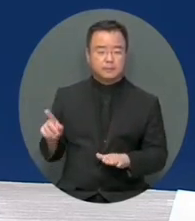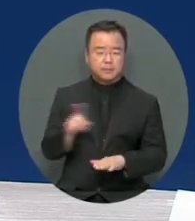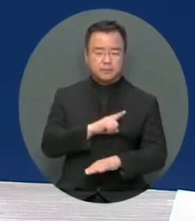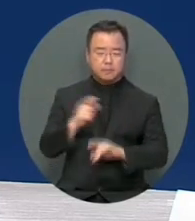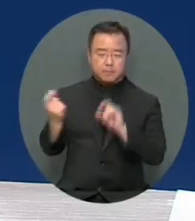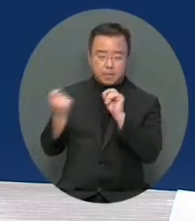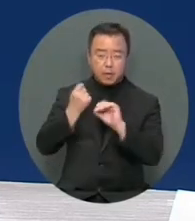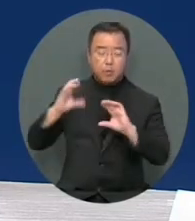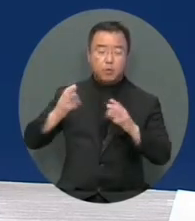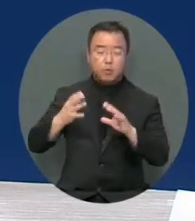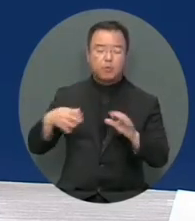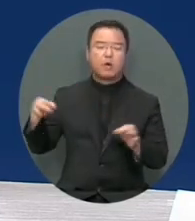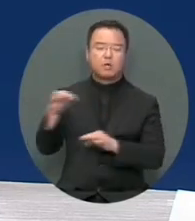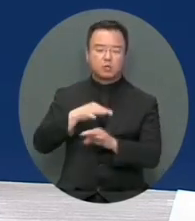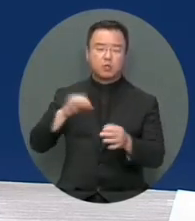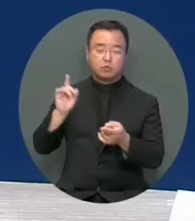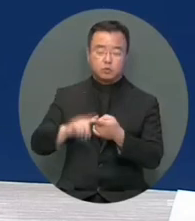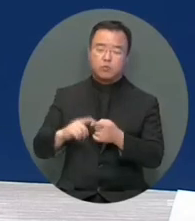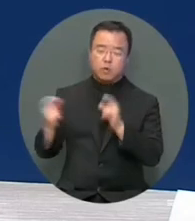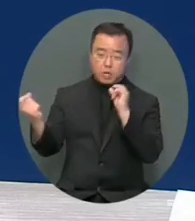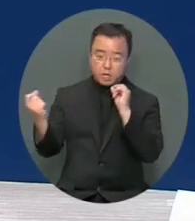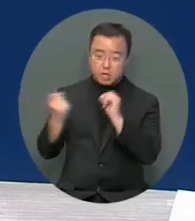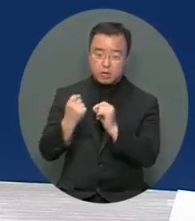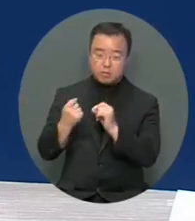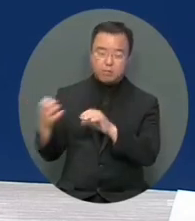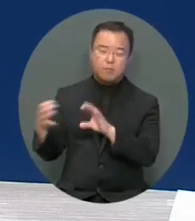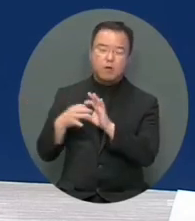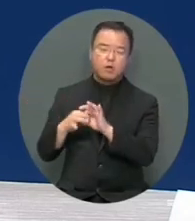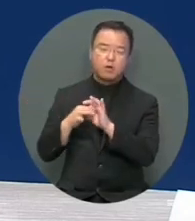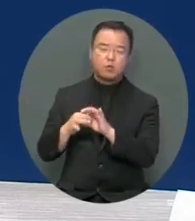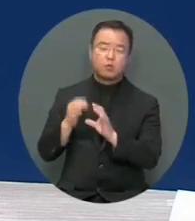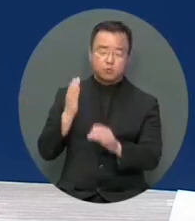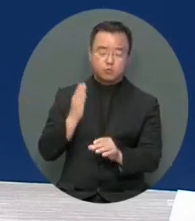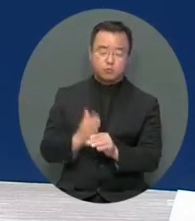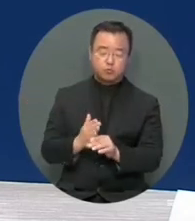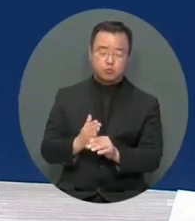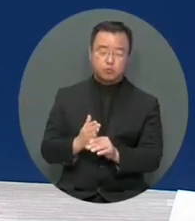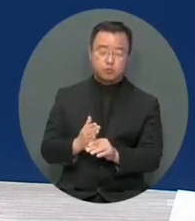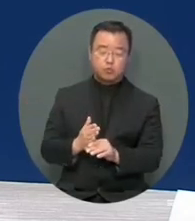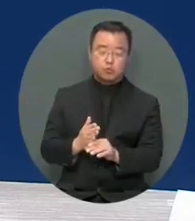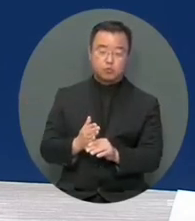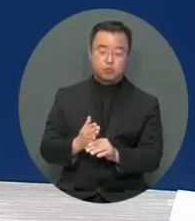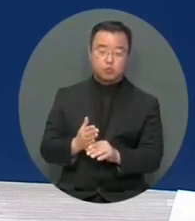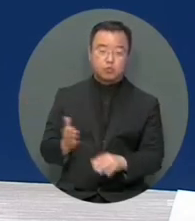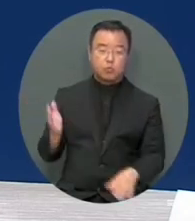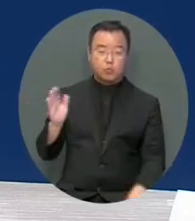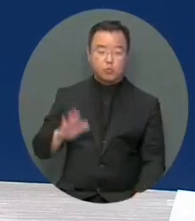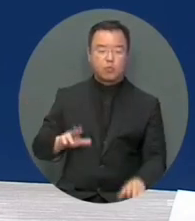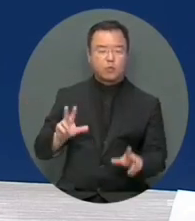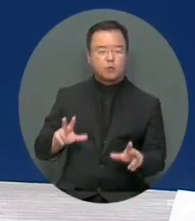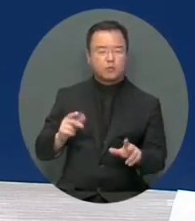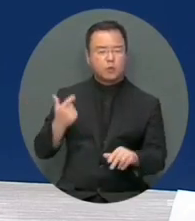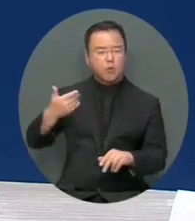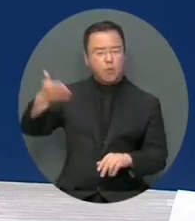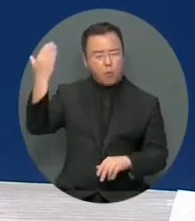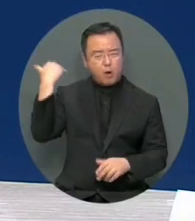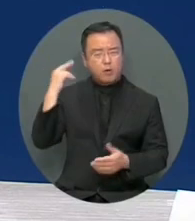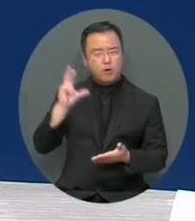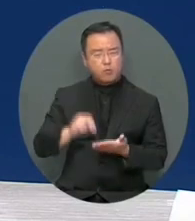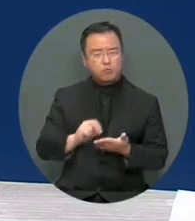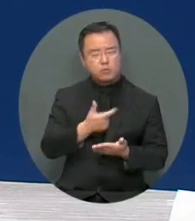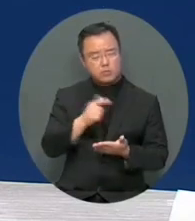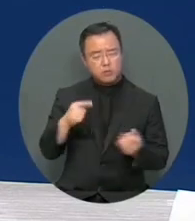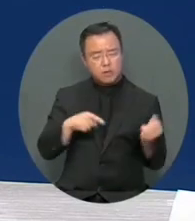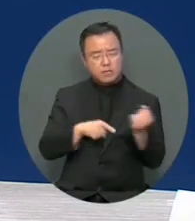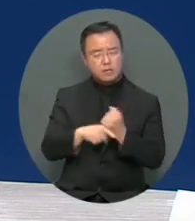국가고 경제적으로도 밀접하게 연결을 맺고 있고 그러나 그동안 과거사 문제로 인한 여러